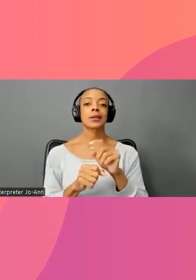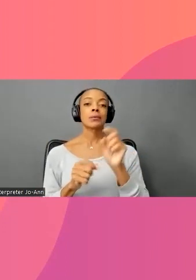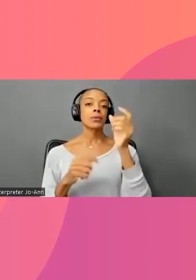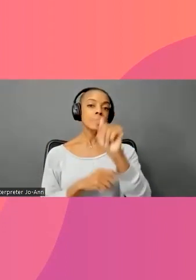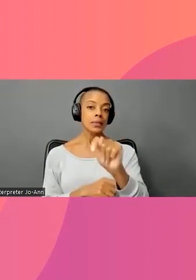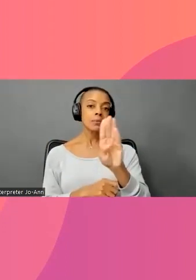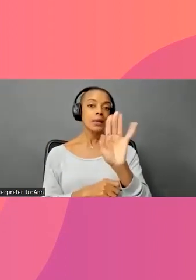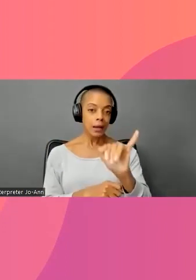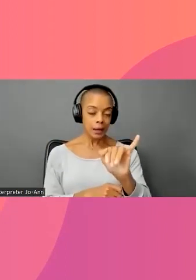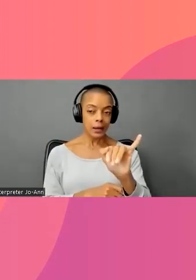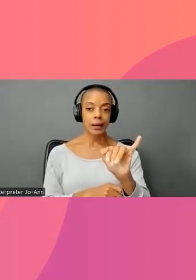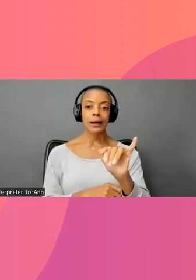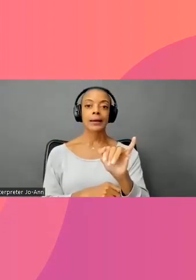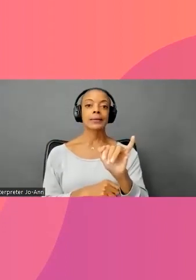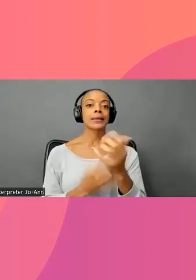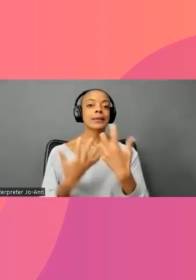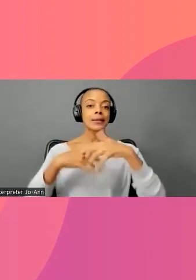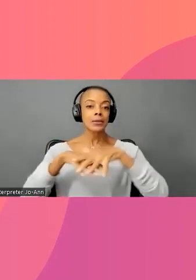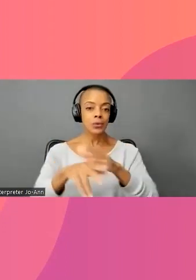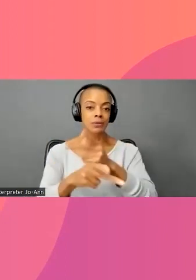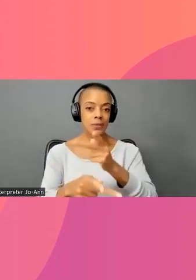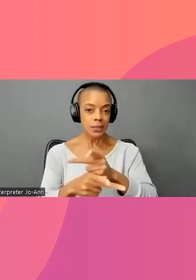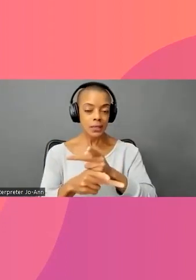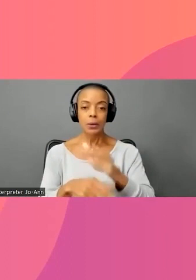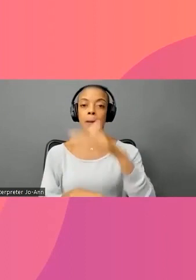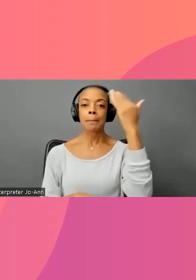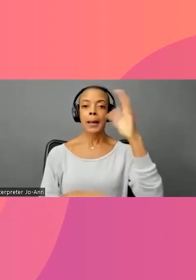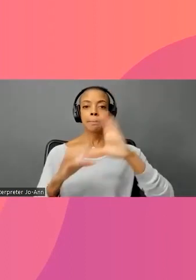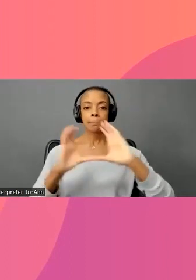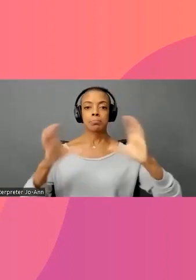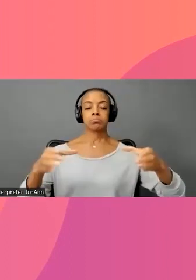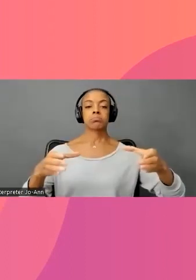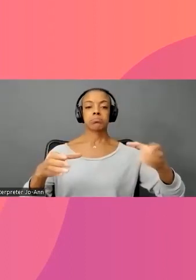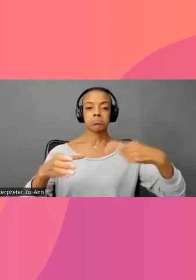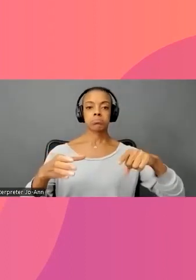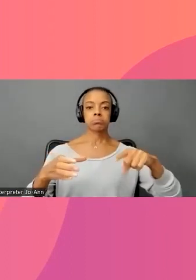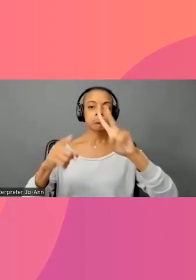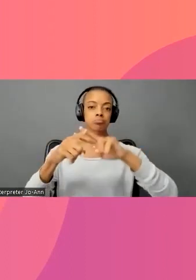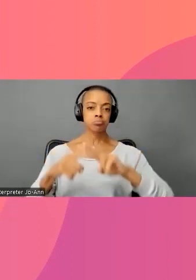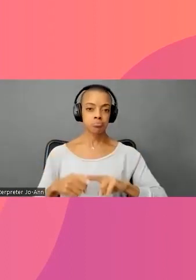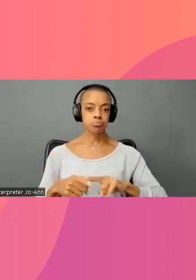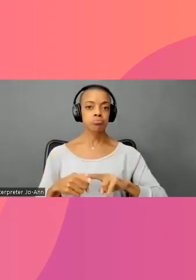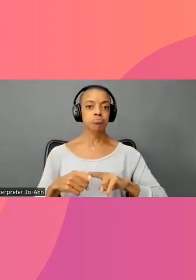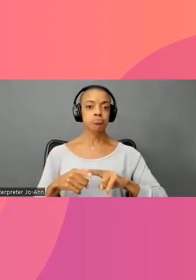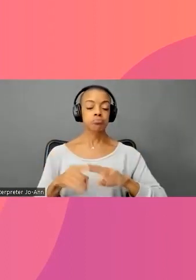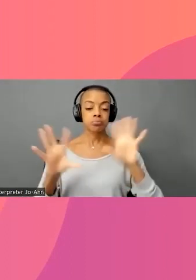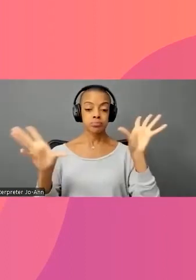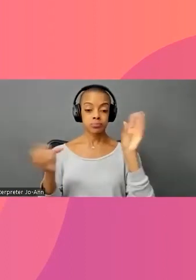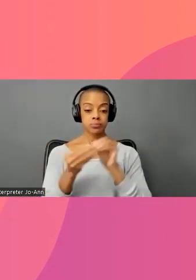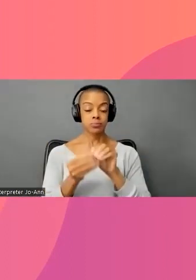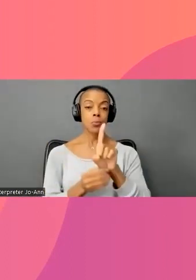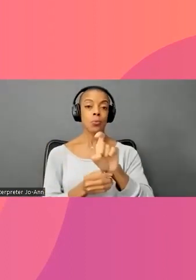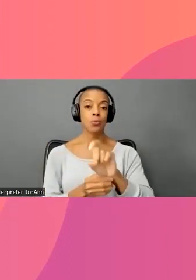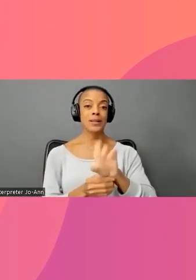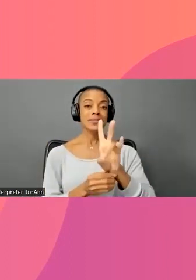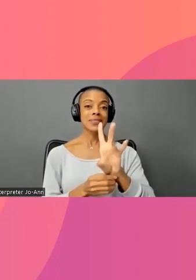de termes de recherche tels que traumatisme crânien, soins intégrés et population noire. Cela